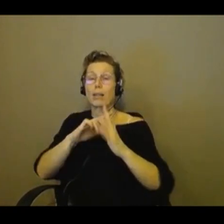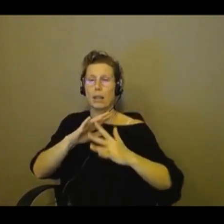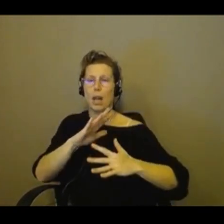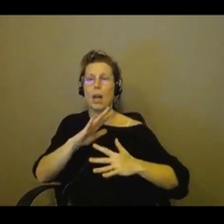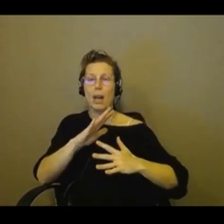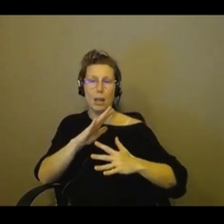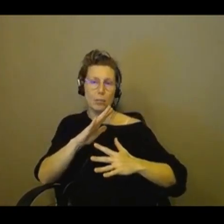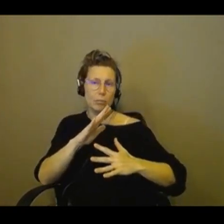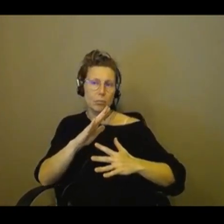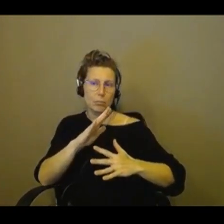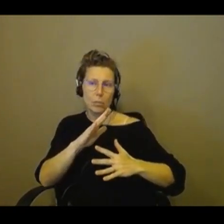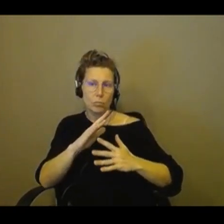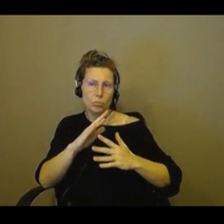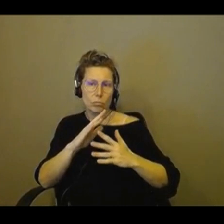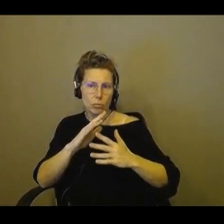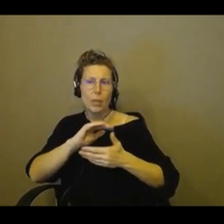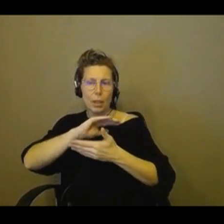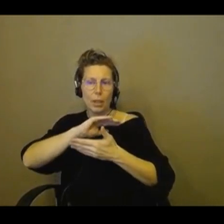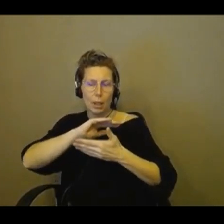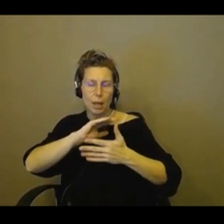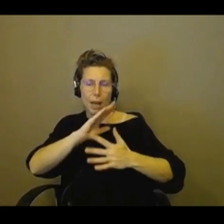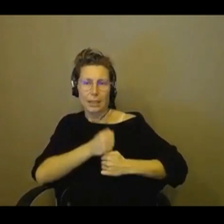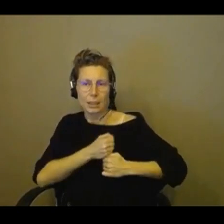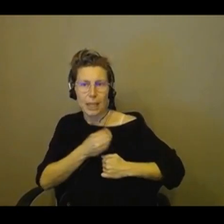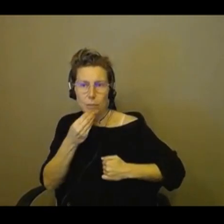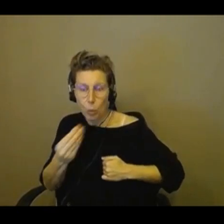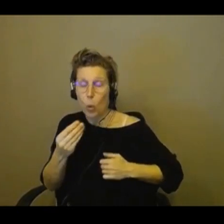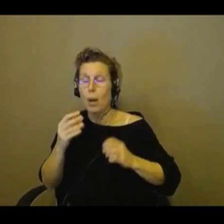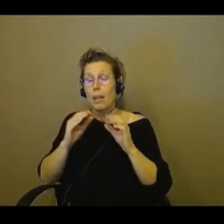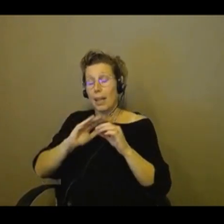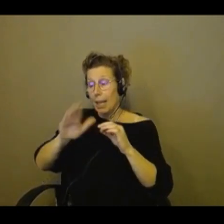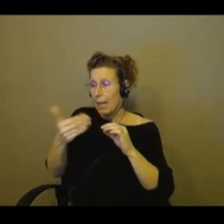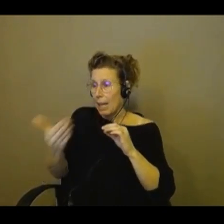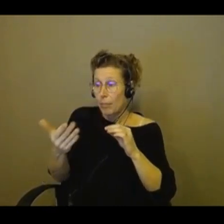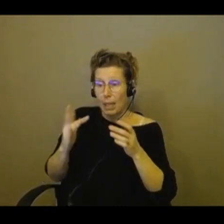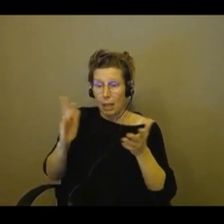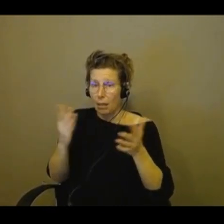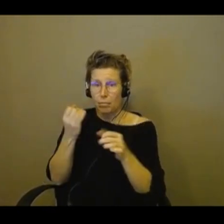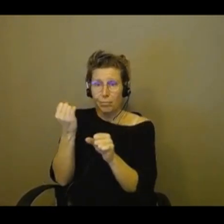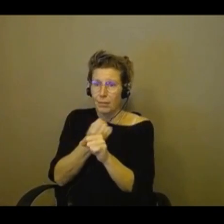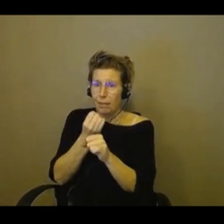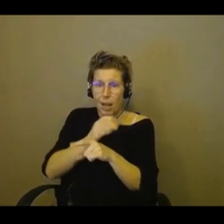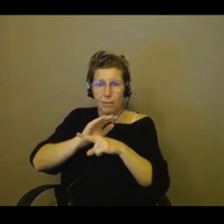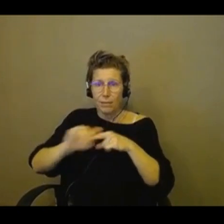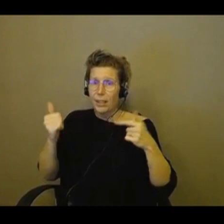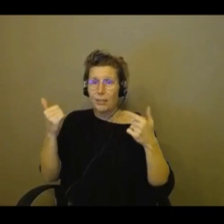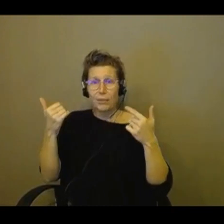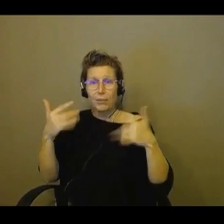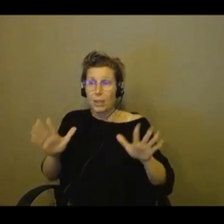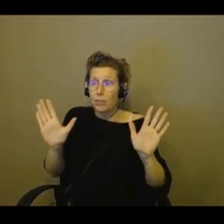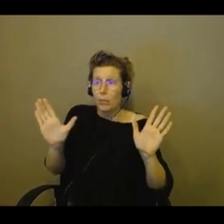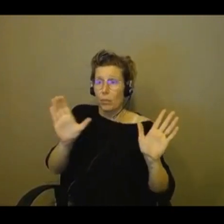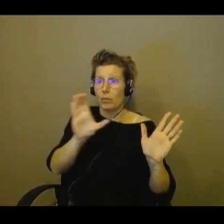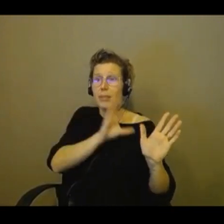laquelle nous, on va transmettre toutes les informations. Et ensuite, le travail est fait, et comme ça, on essaye de cette manière